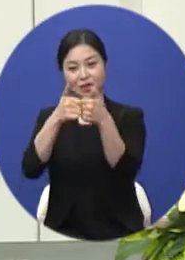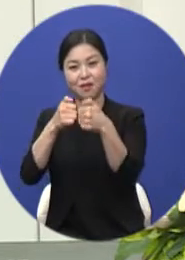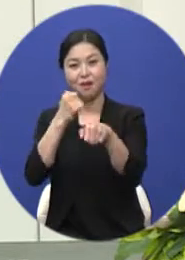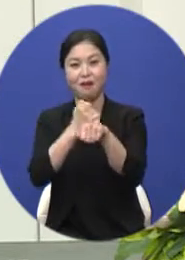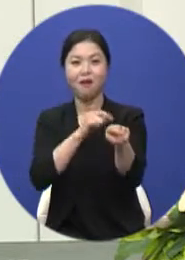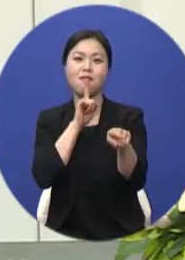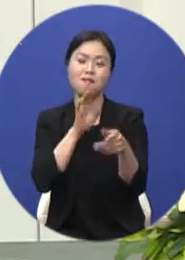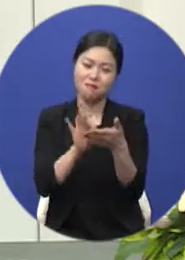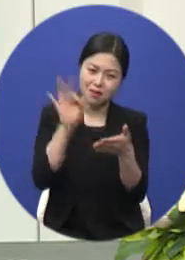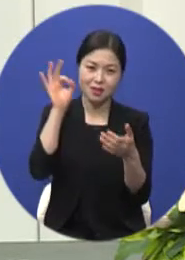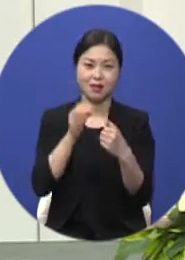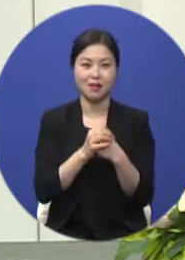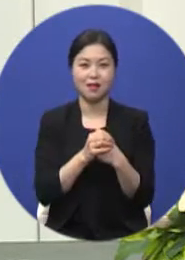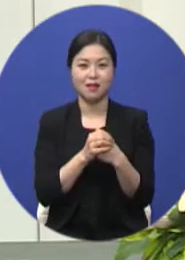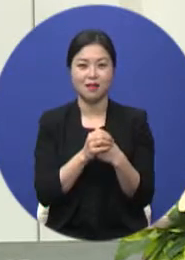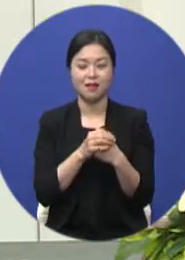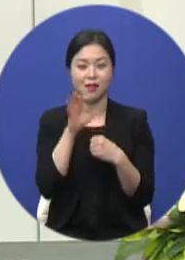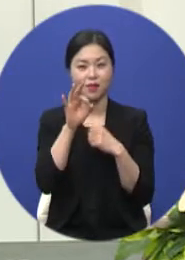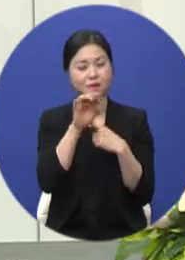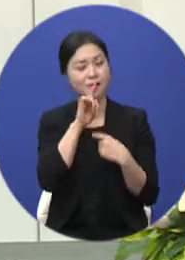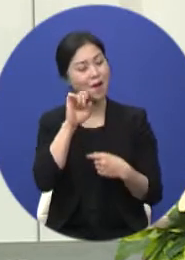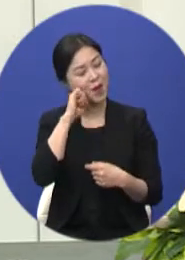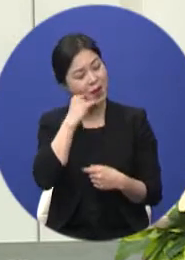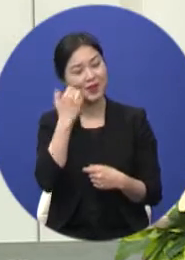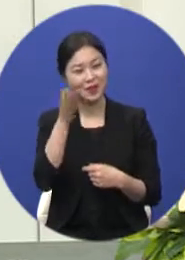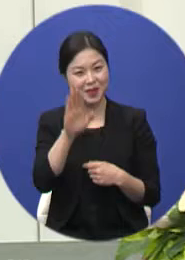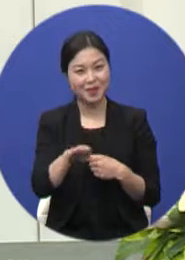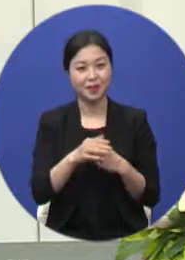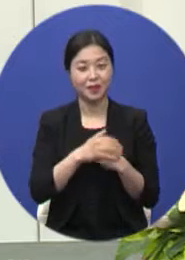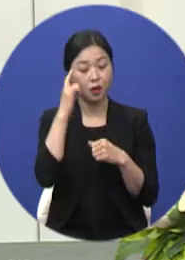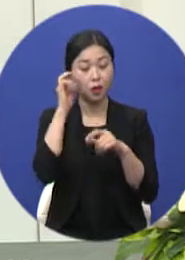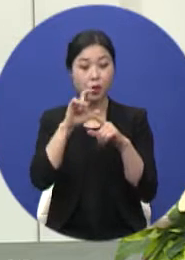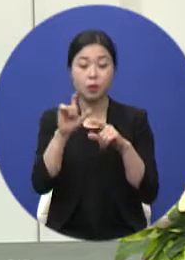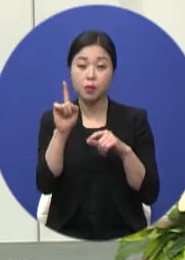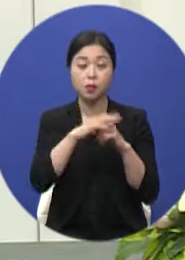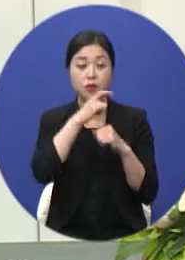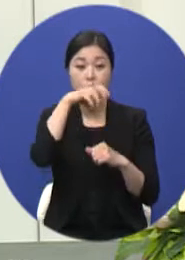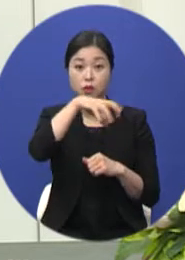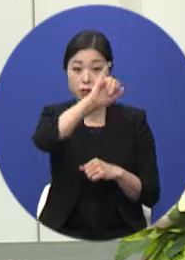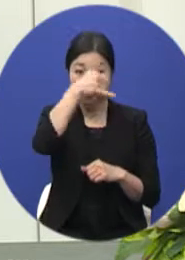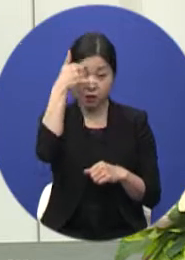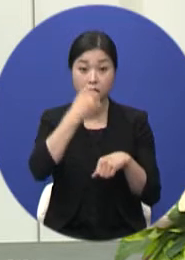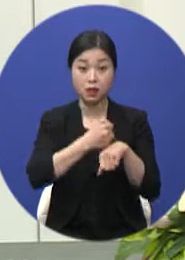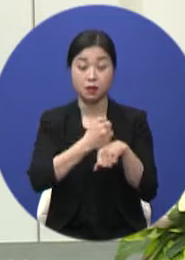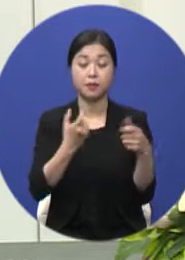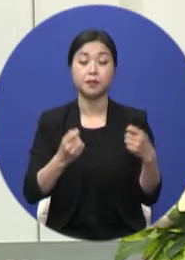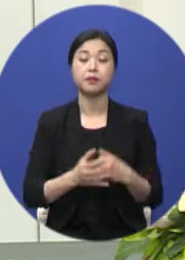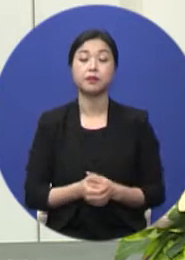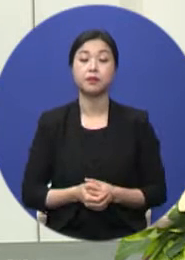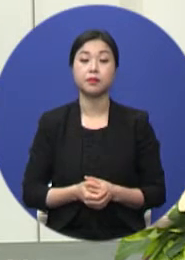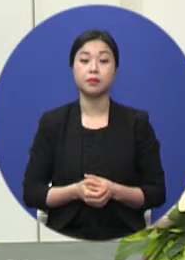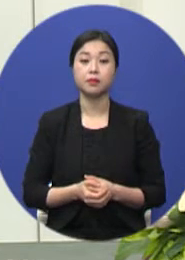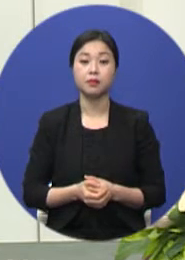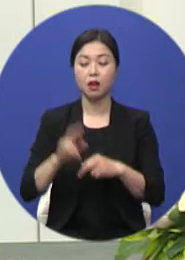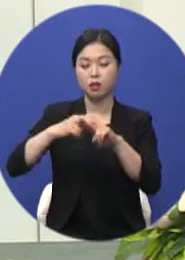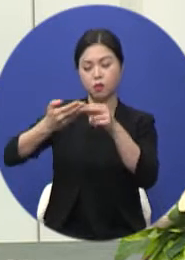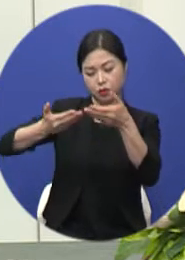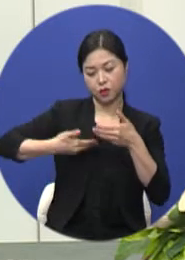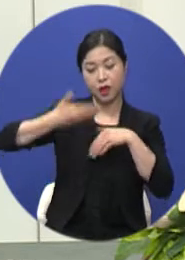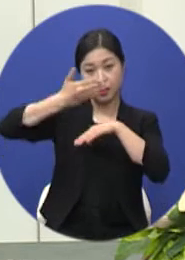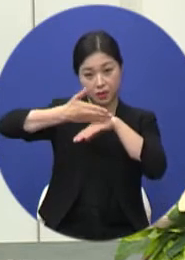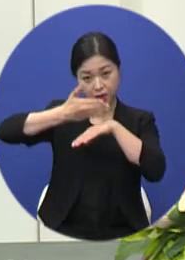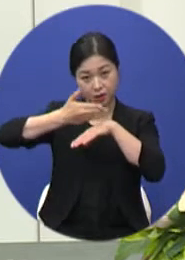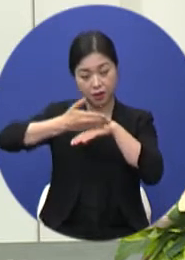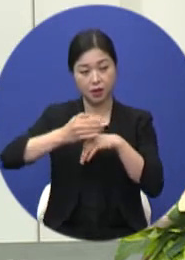거예요. 가격도 말씀드리지 못하겠지만, 어떤 고민이 있으신가요? 수원에서 전화 주셨는데. 먼저 선물 감사드리고, 제가